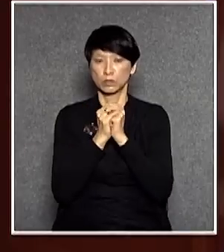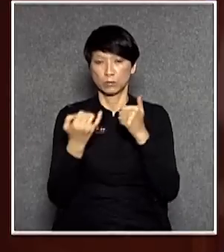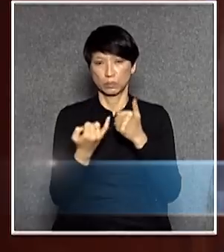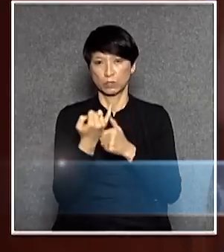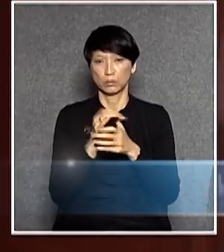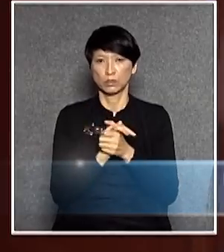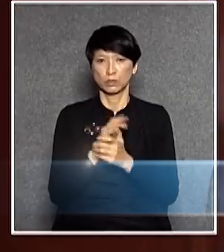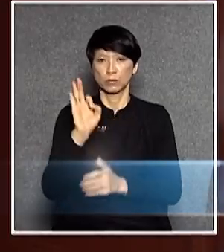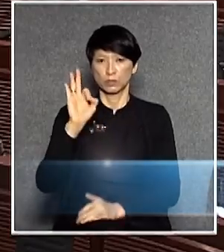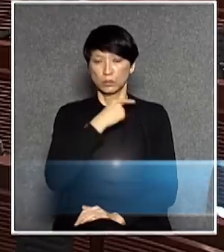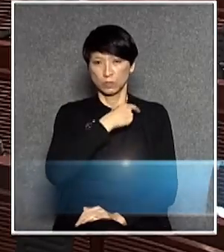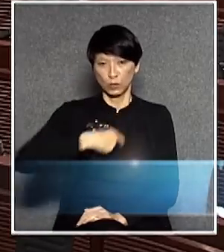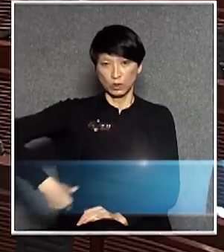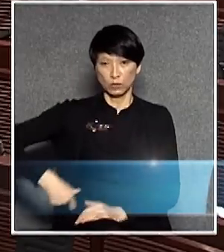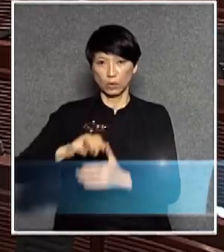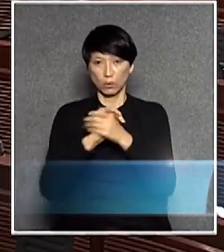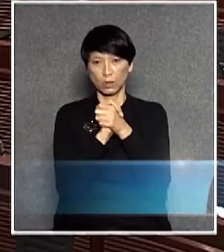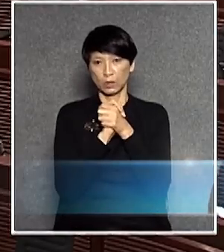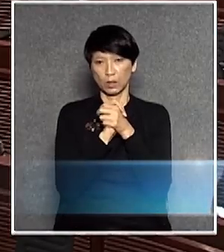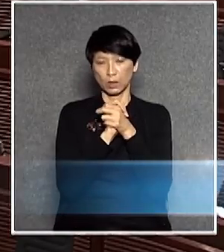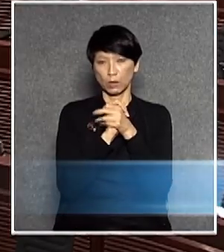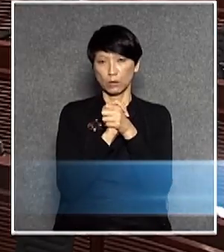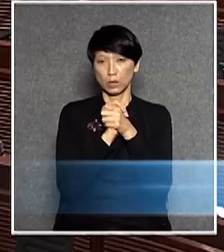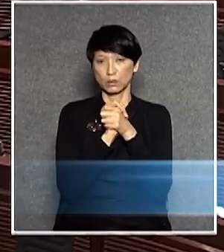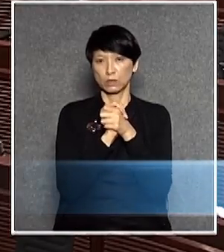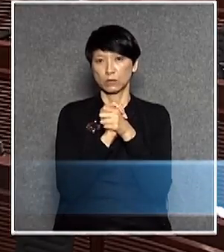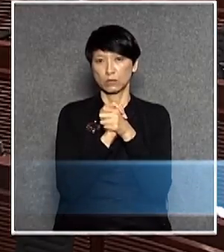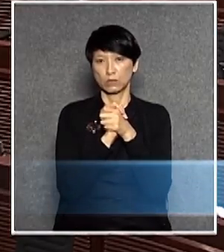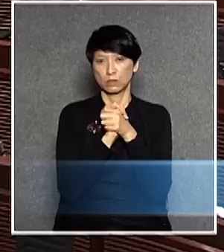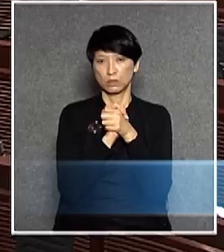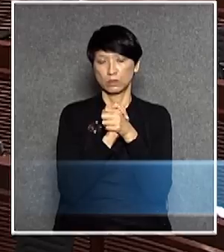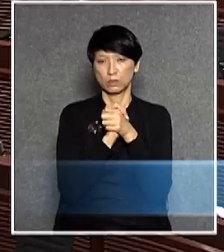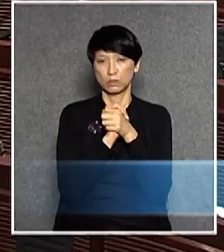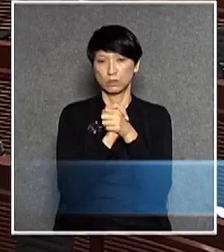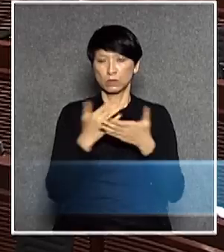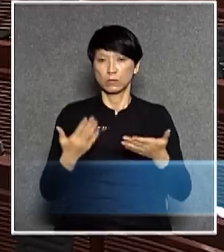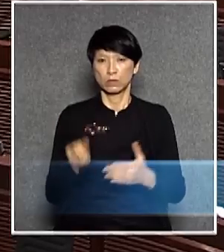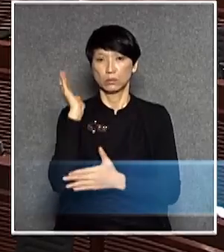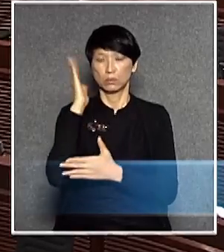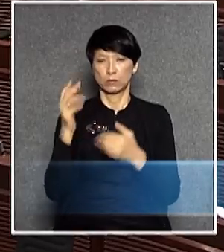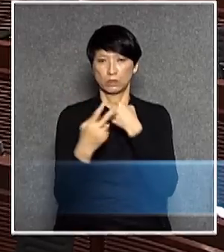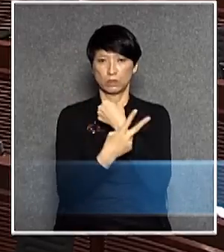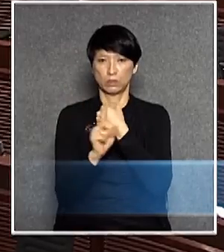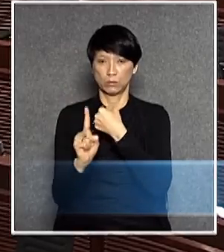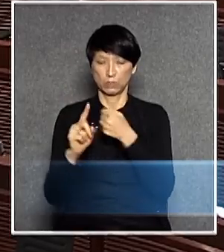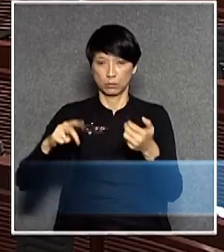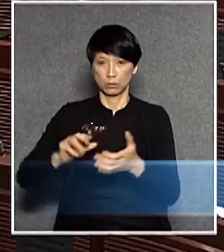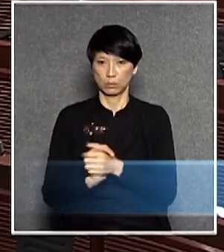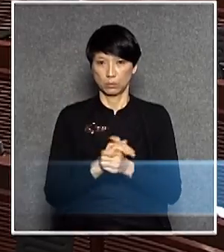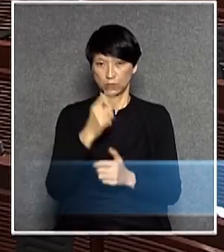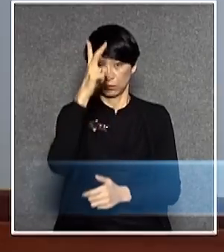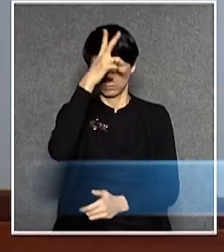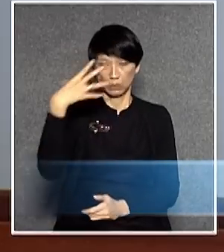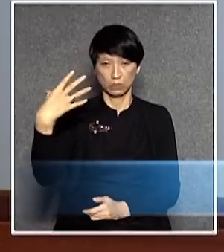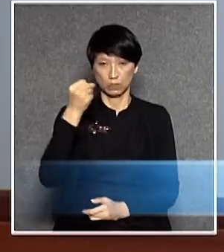范国威议员， 多谢主席。主席，我今次的发言是就总目21行政长官办公室